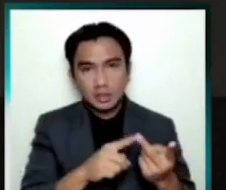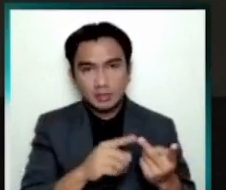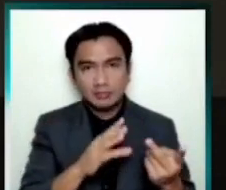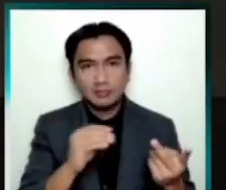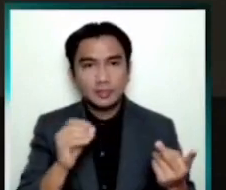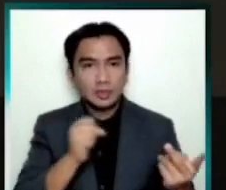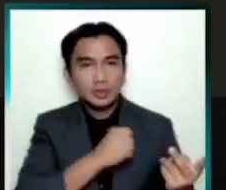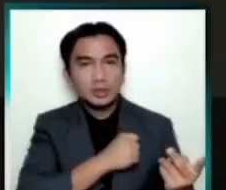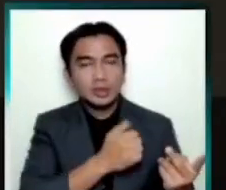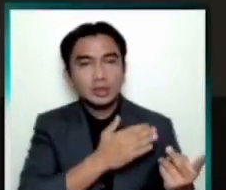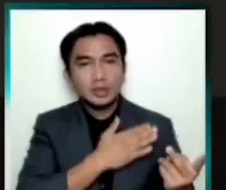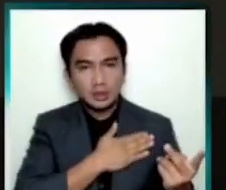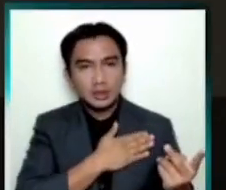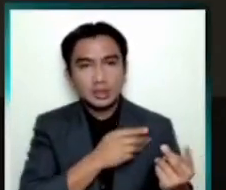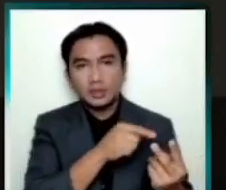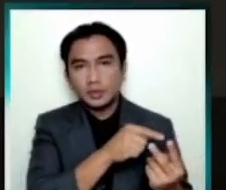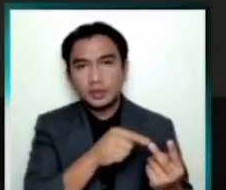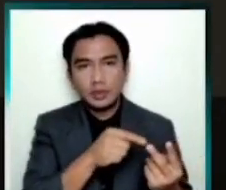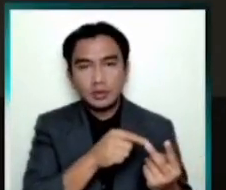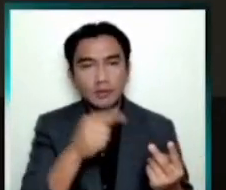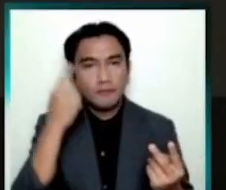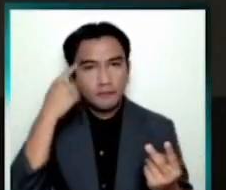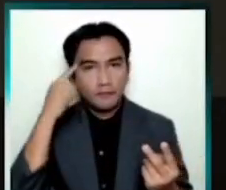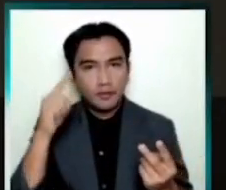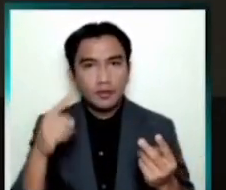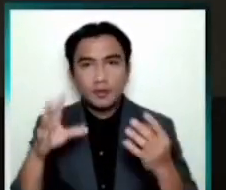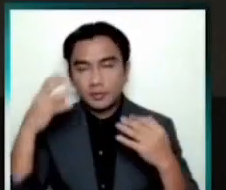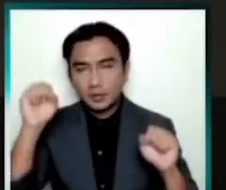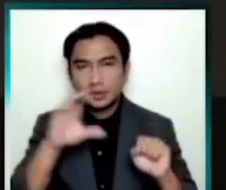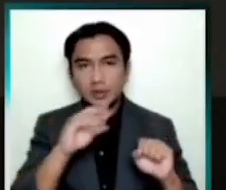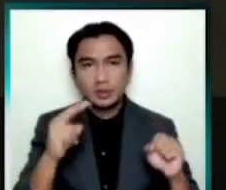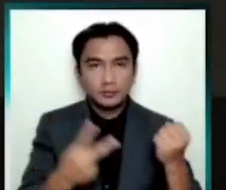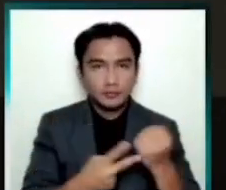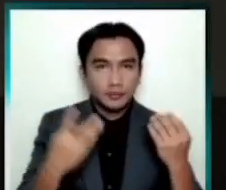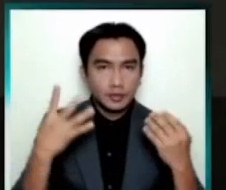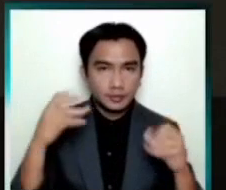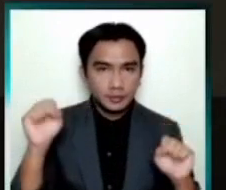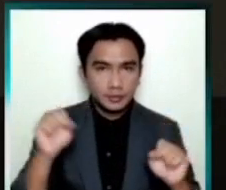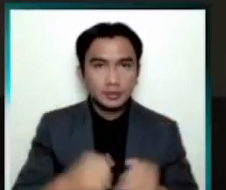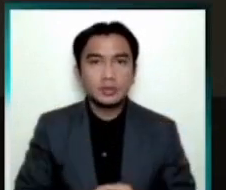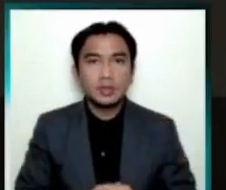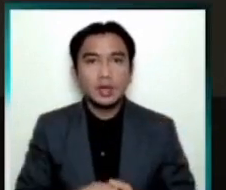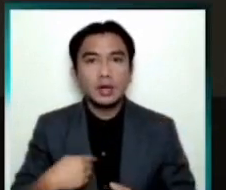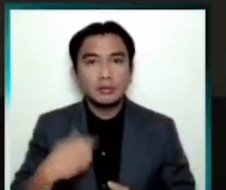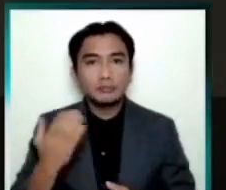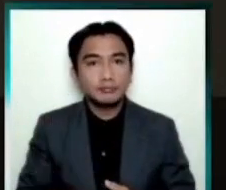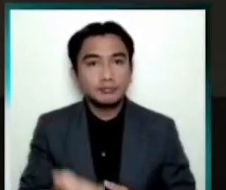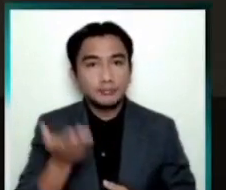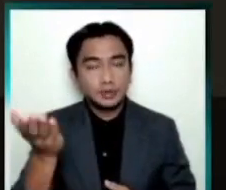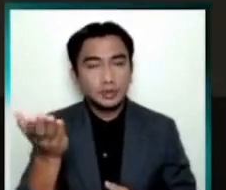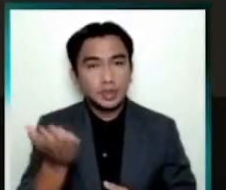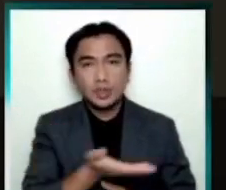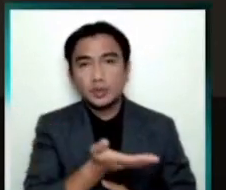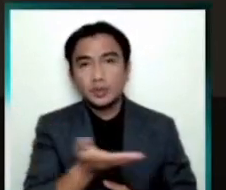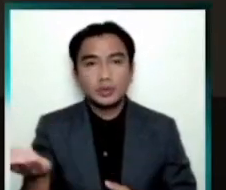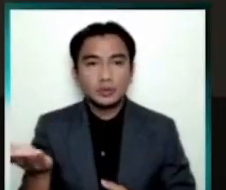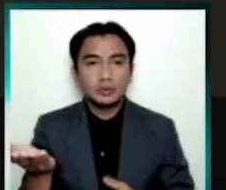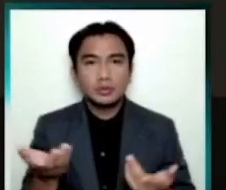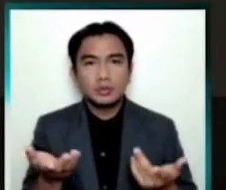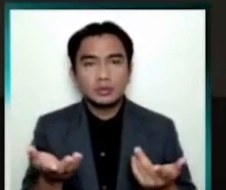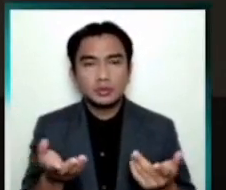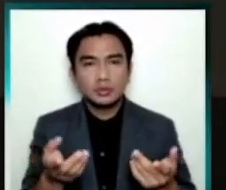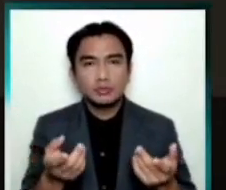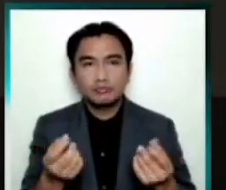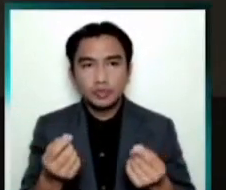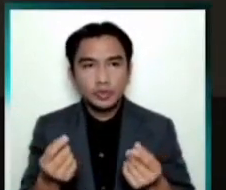office as President and Vice President. And I appeal to you, instead of pushing for your